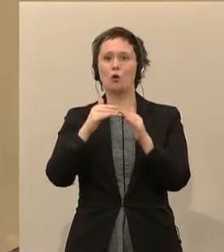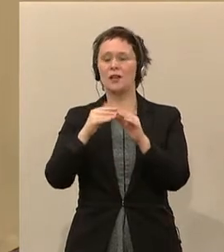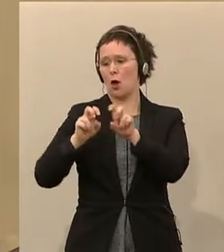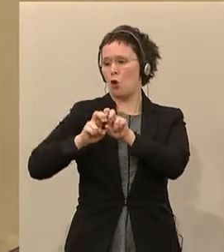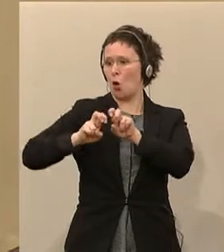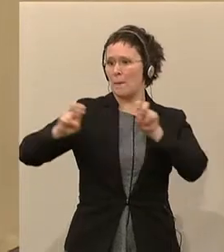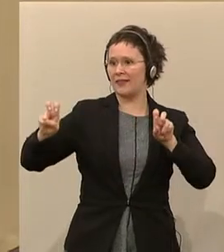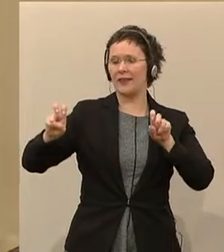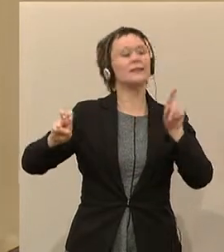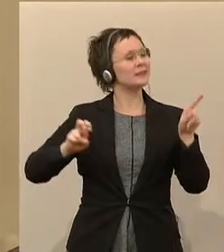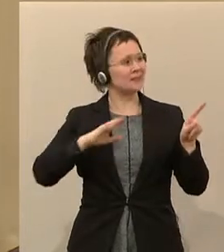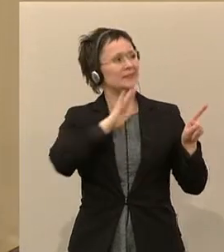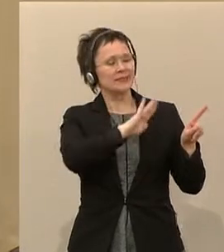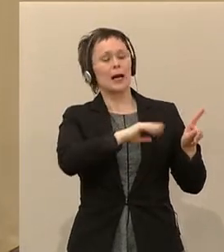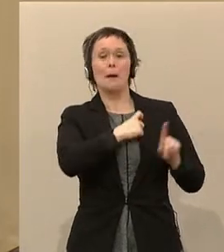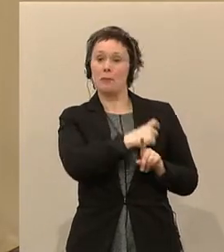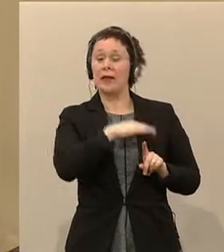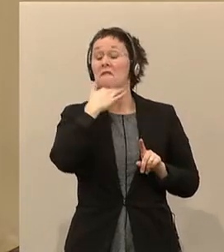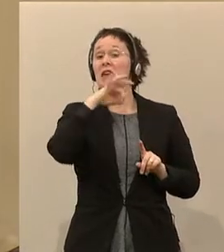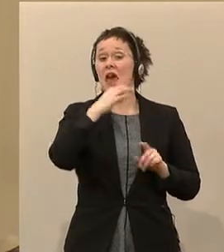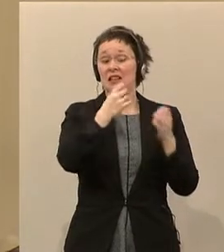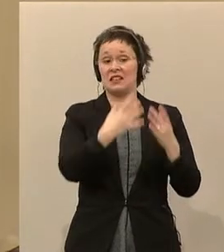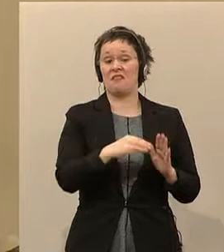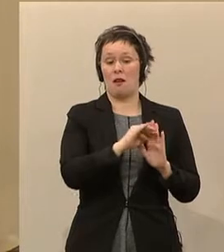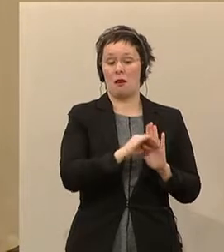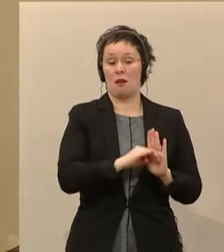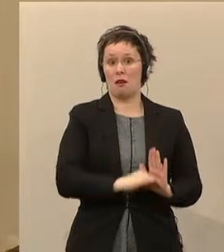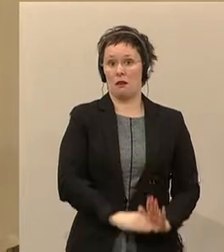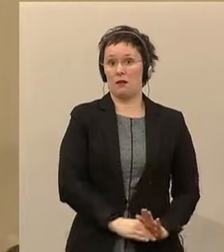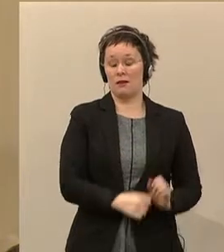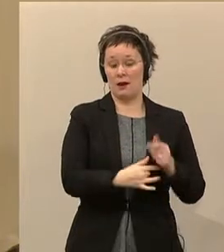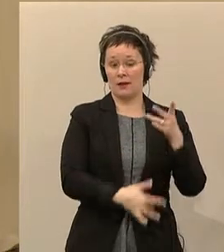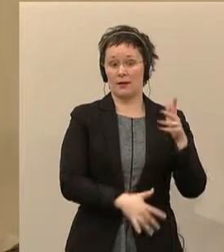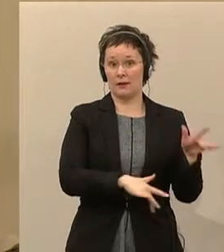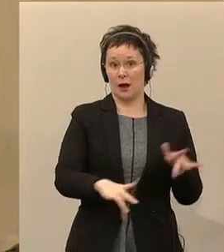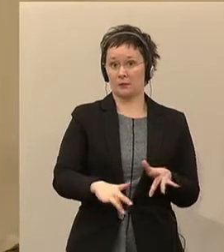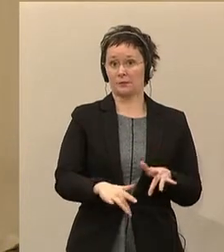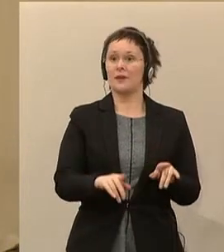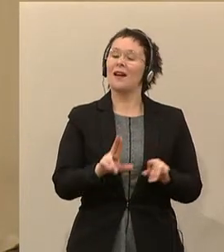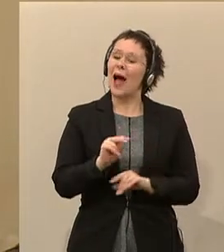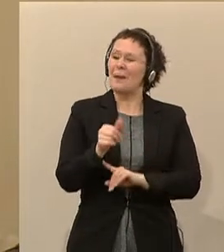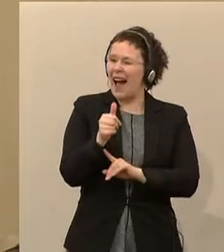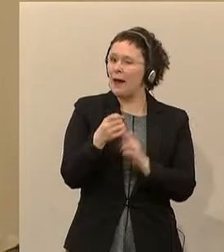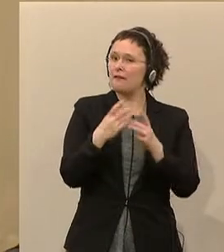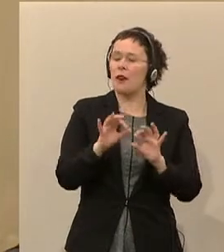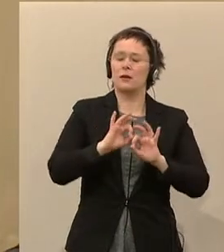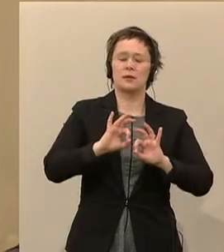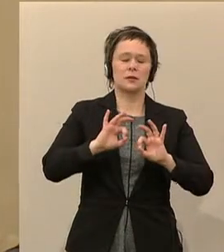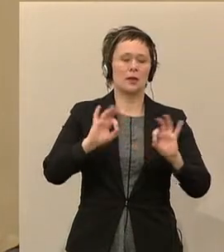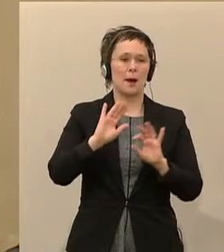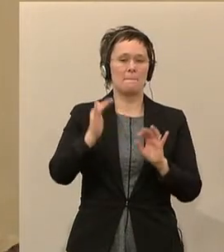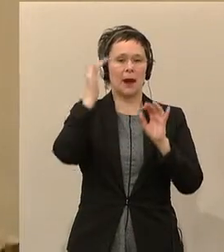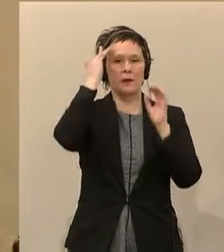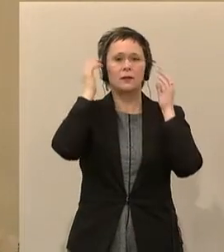Partei wiederfinden. Aber der wohl bekannteste Einzelfall, und der wurde auch heute schon mehrmals angesprochen, das ist